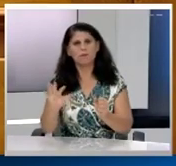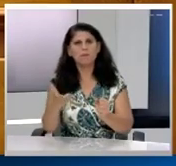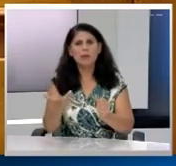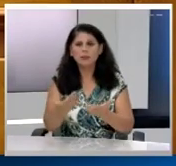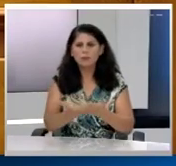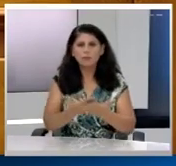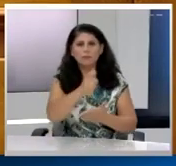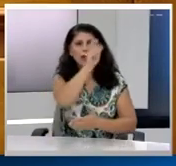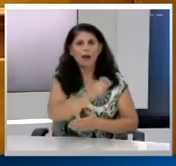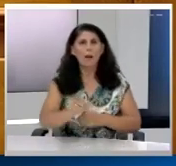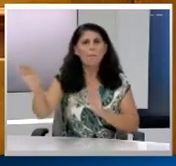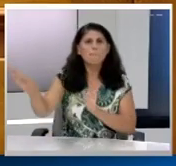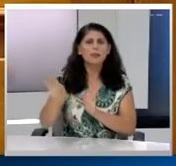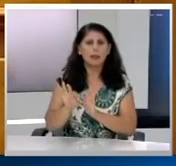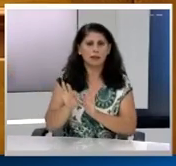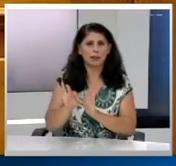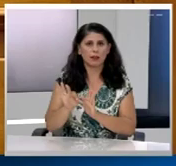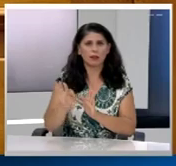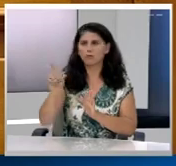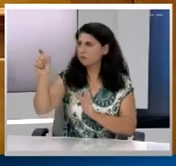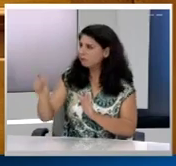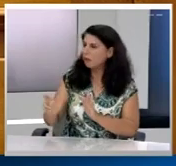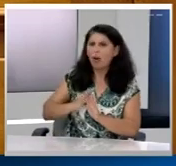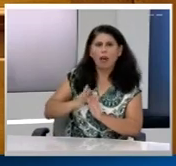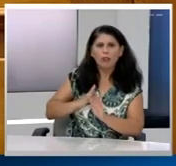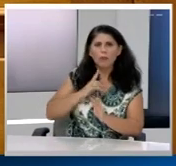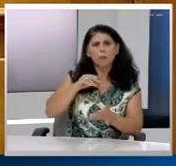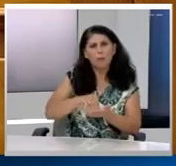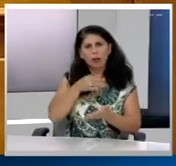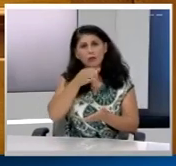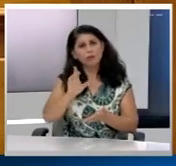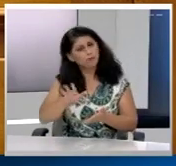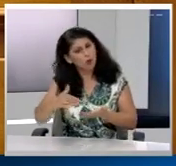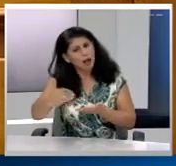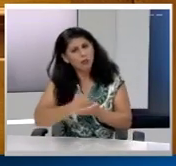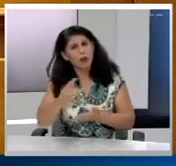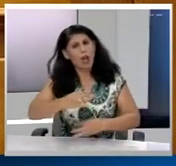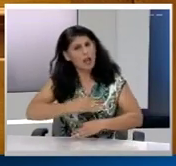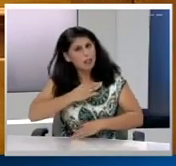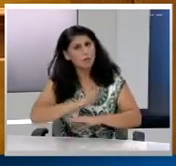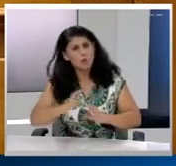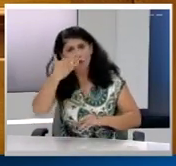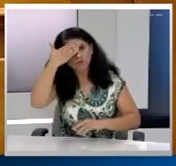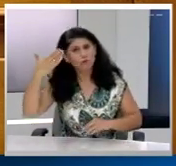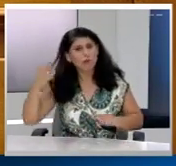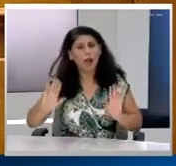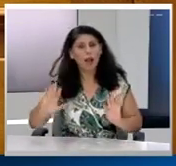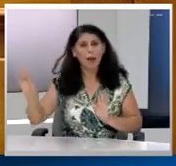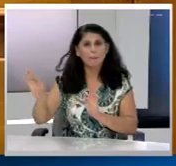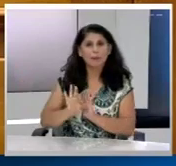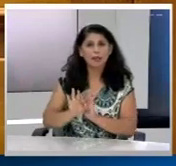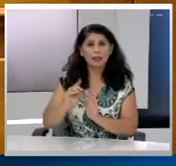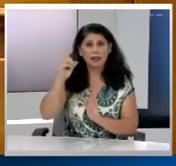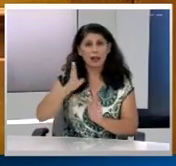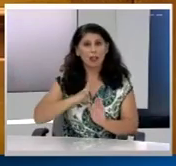εσείς επιλέγετε έναν άνθρωπο που, επαναλαμβάνω, μπορεί να τον αδικό, να είναι έντιμος, αλλά επιλέγετε έναν άνθρωπο που τον